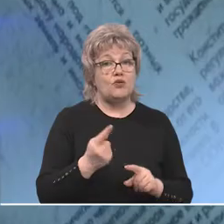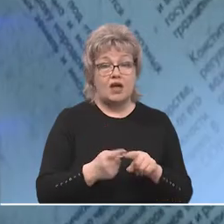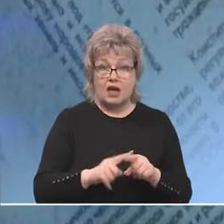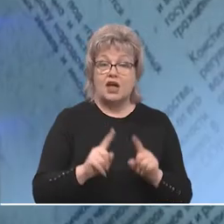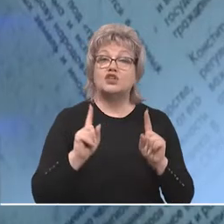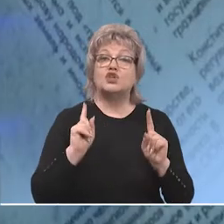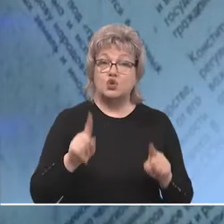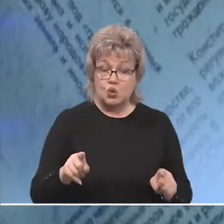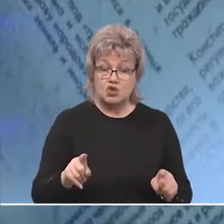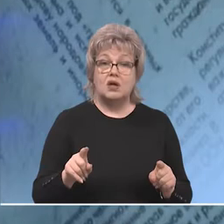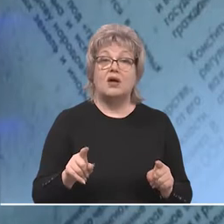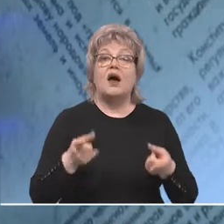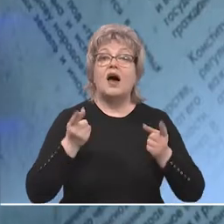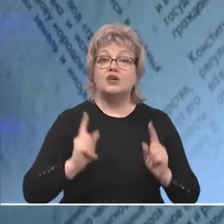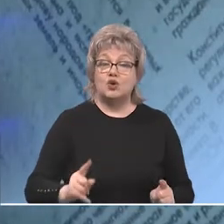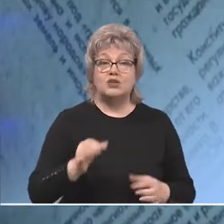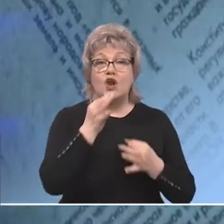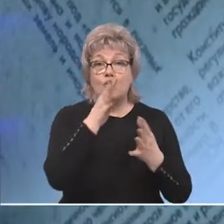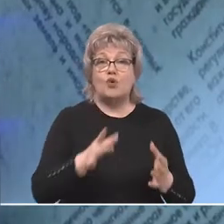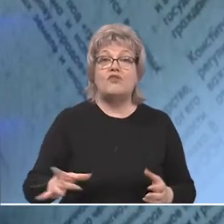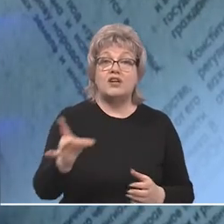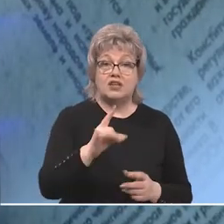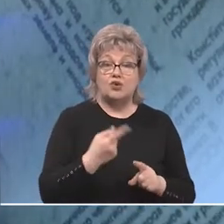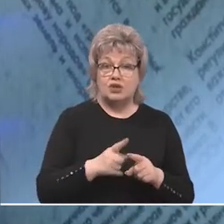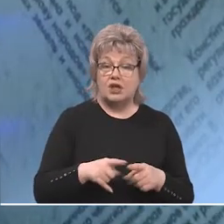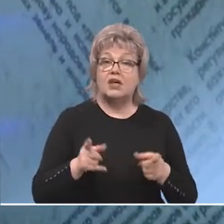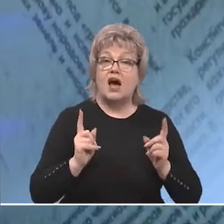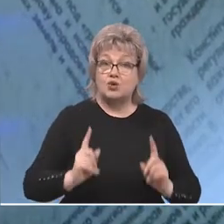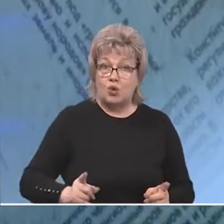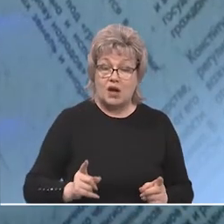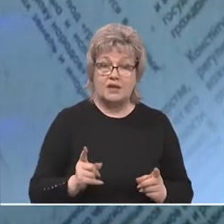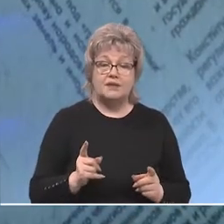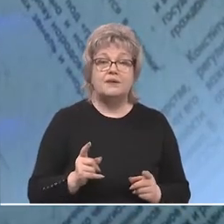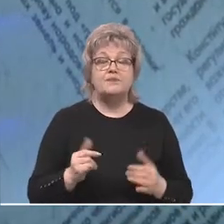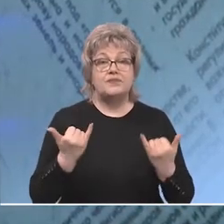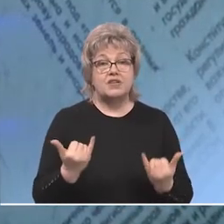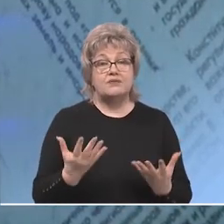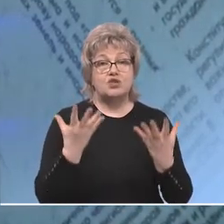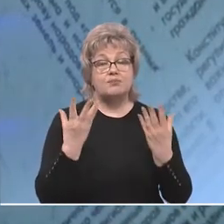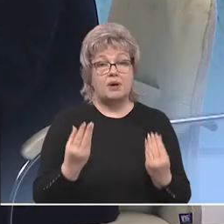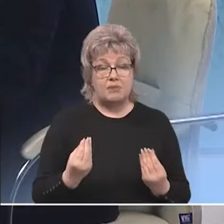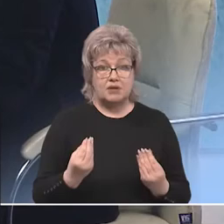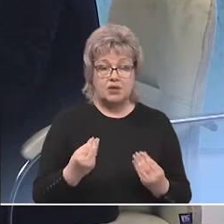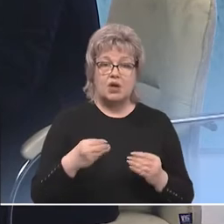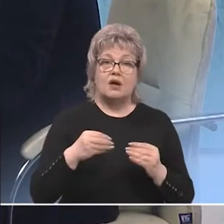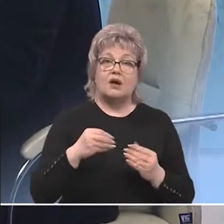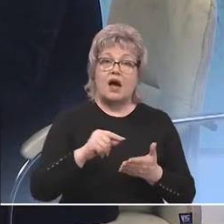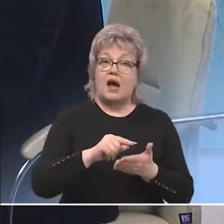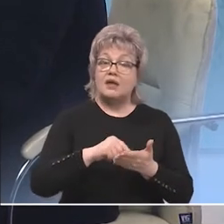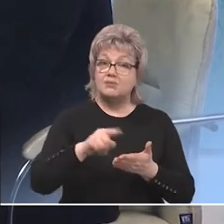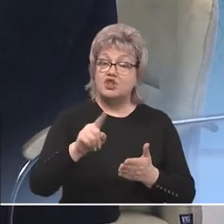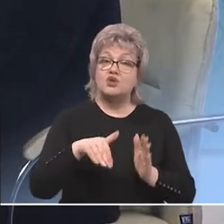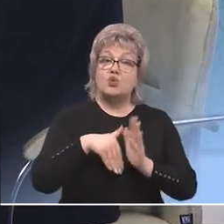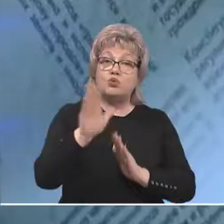тоже актуально. В принципе, для любого региона это актуально. Но здесь на сегодняшний момент отмечается улучшение